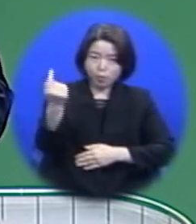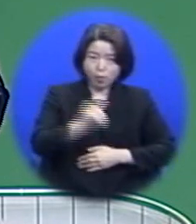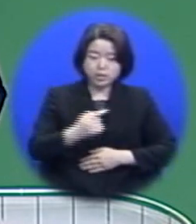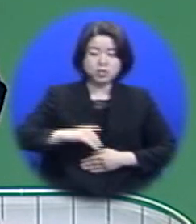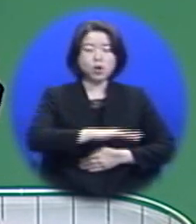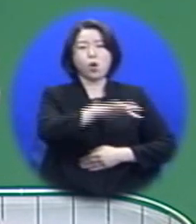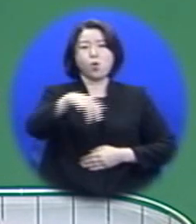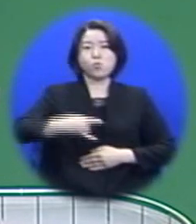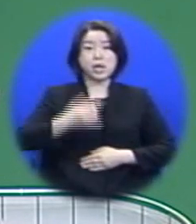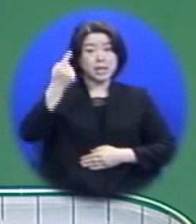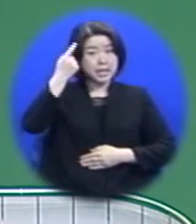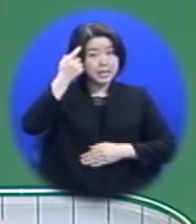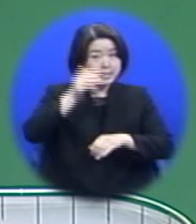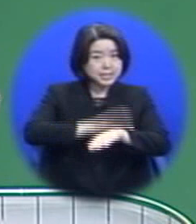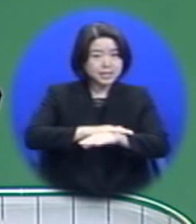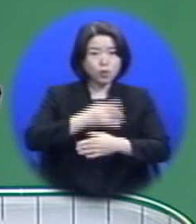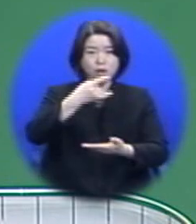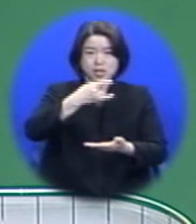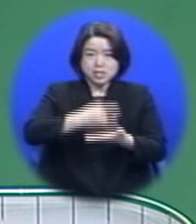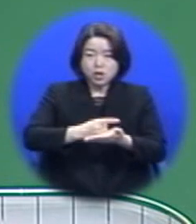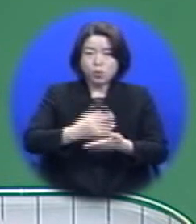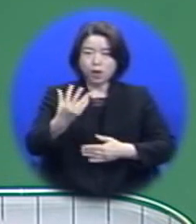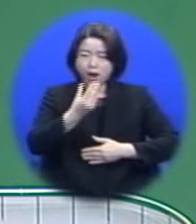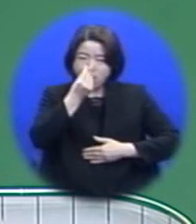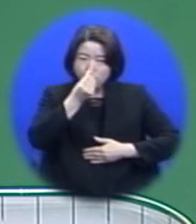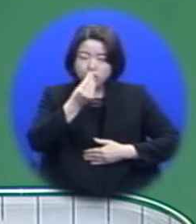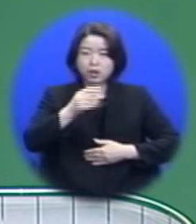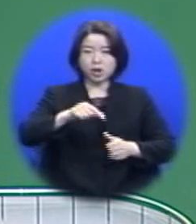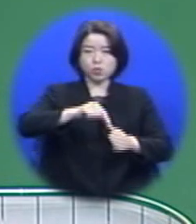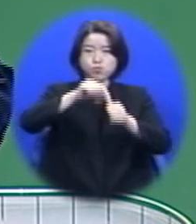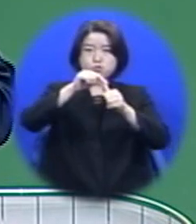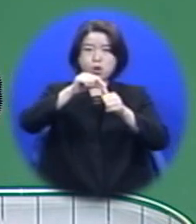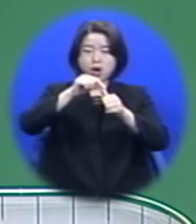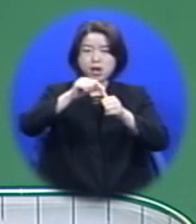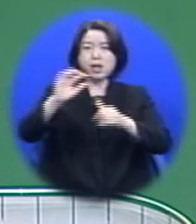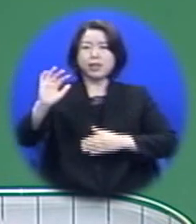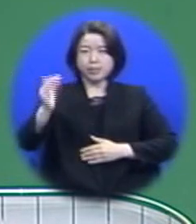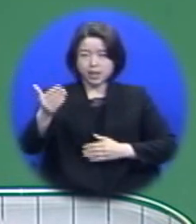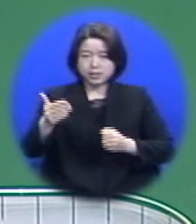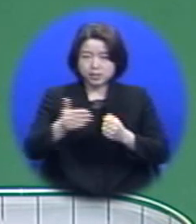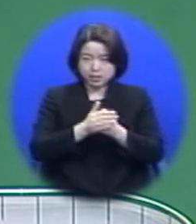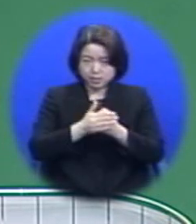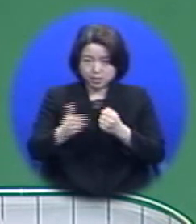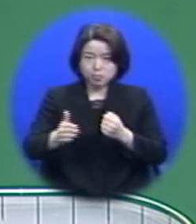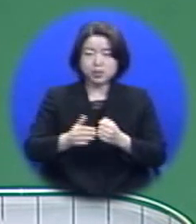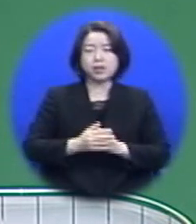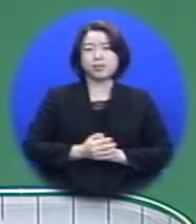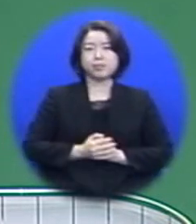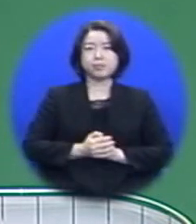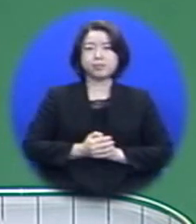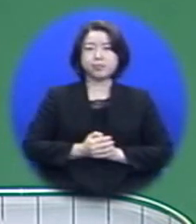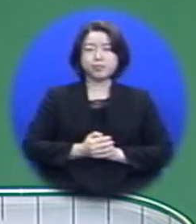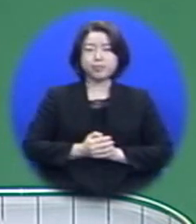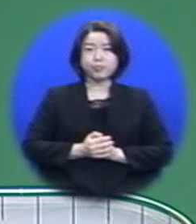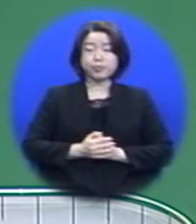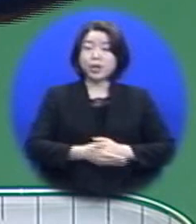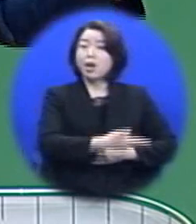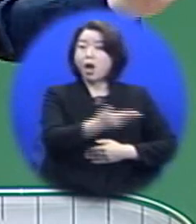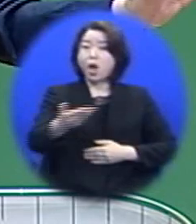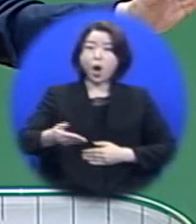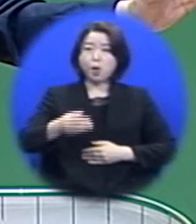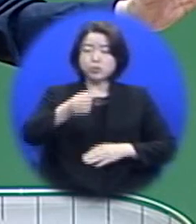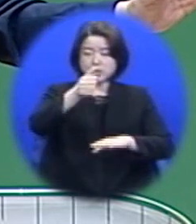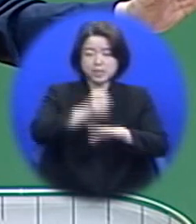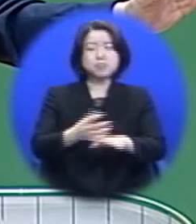우리에게 지혜와 의로움과 거룩함과 구원함을 되셨으니 여러분 이미